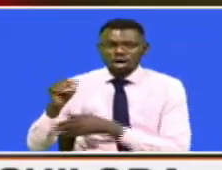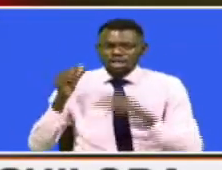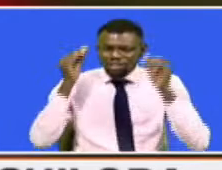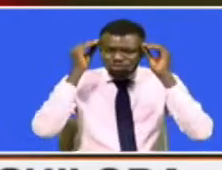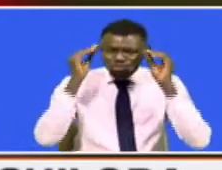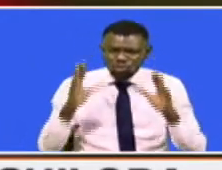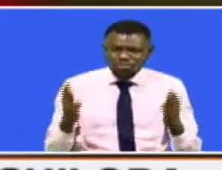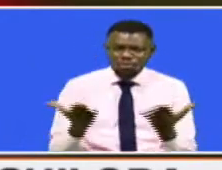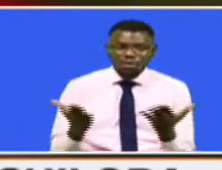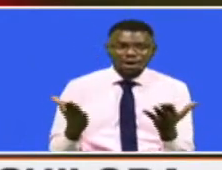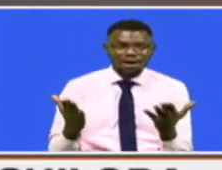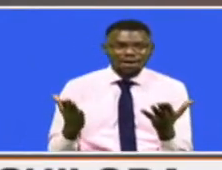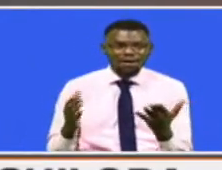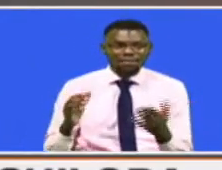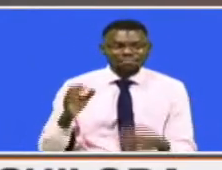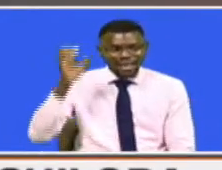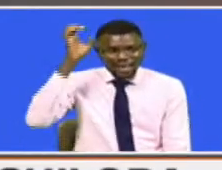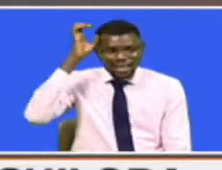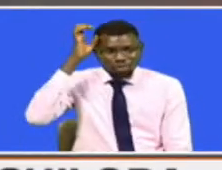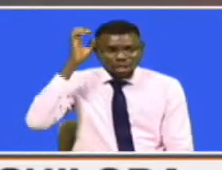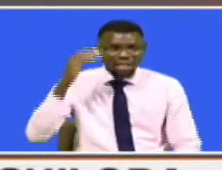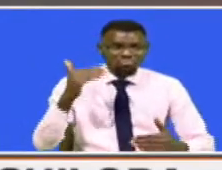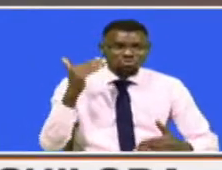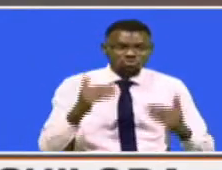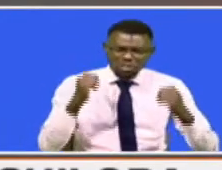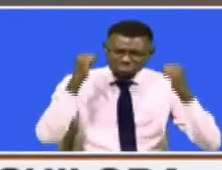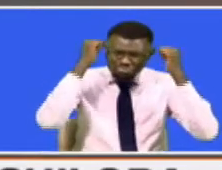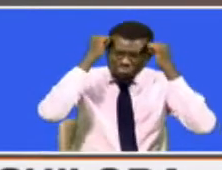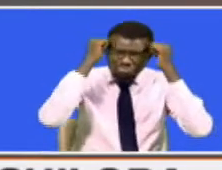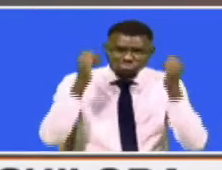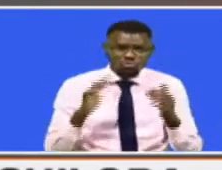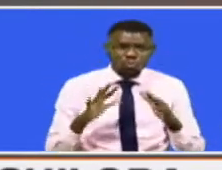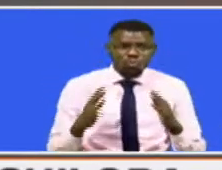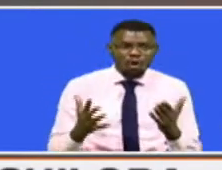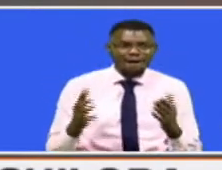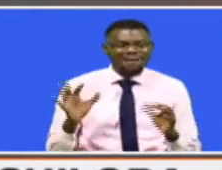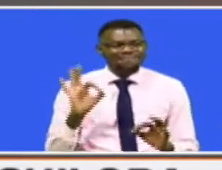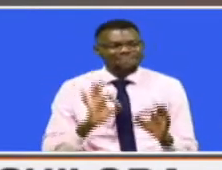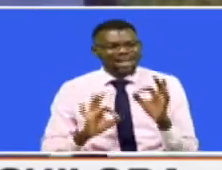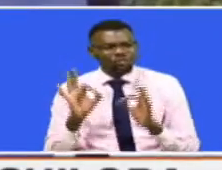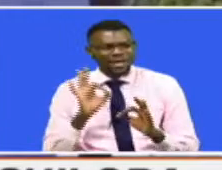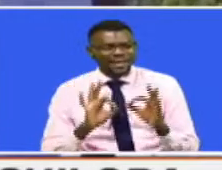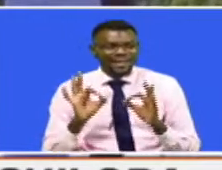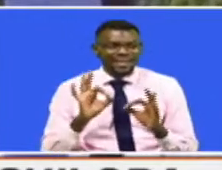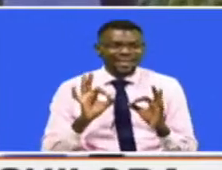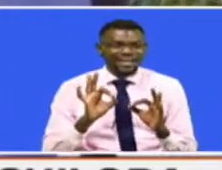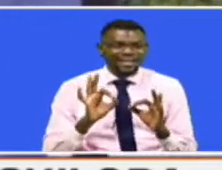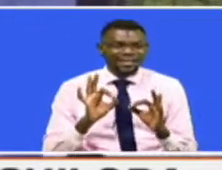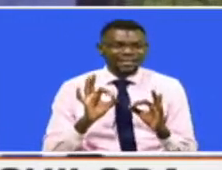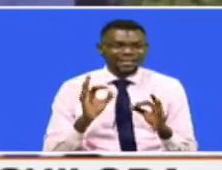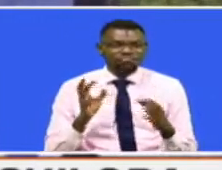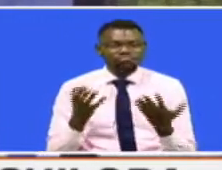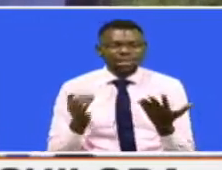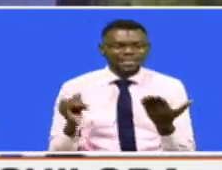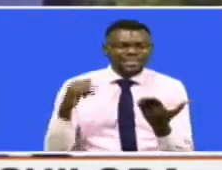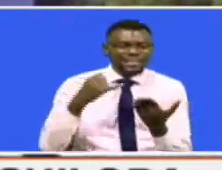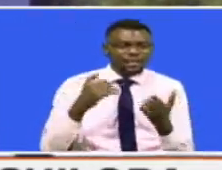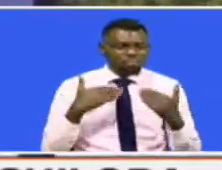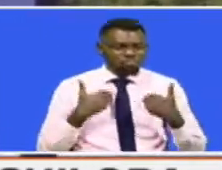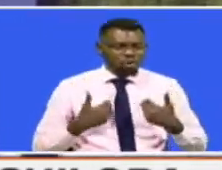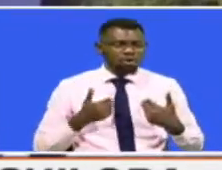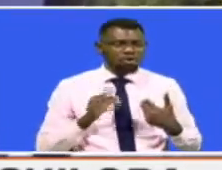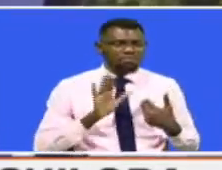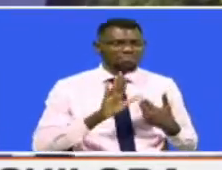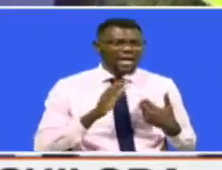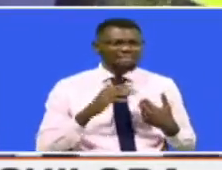4 katika chuo kikuu cha Eldoret akisomea degree katika masuala ya mitindo yani apparel fashion and design. Mwili wake